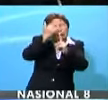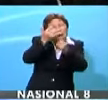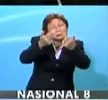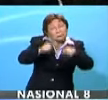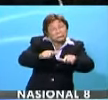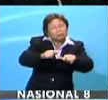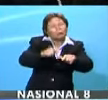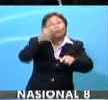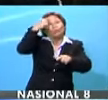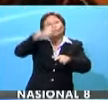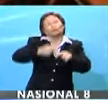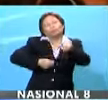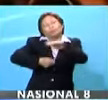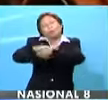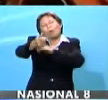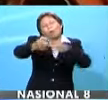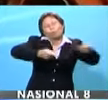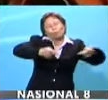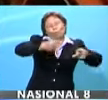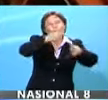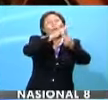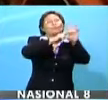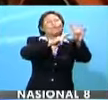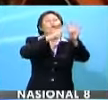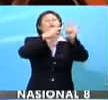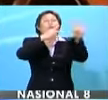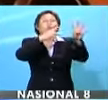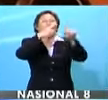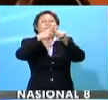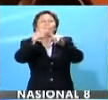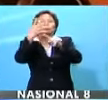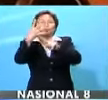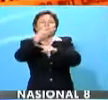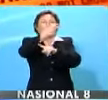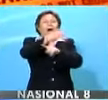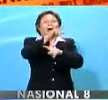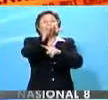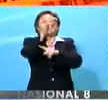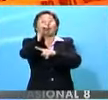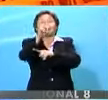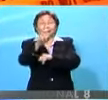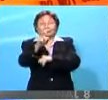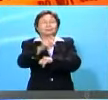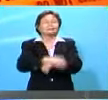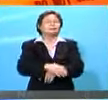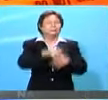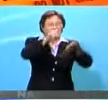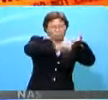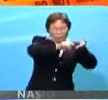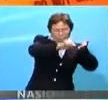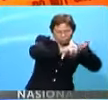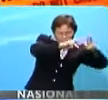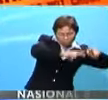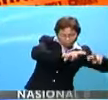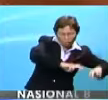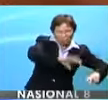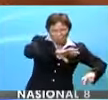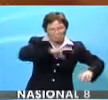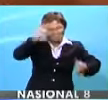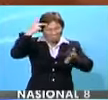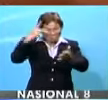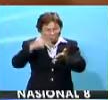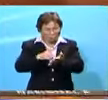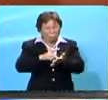ada untuk Melarikan kenderaan pacuan empat roda Toyota Hilux milik mangsa hasil pemeriksaan polis mendapati ada kesan